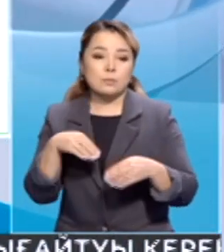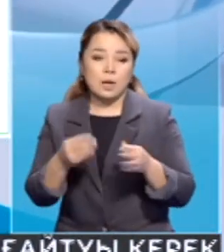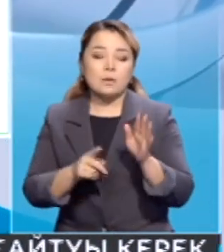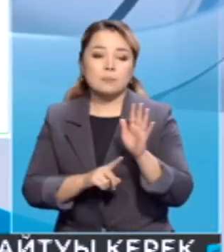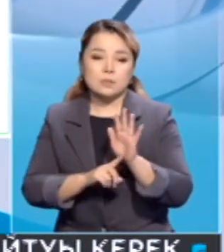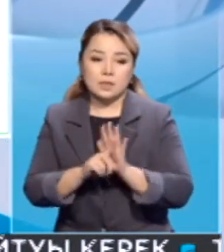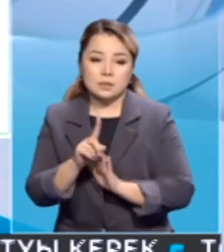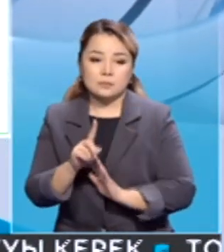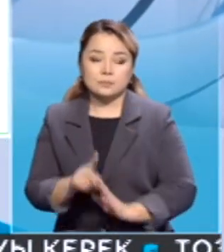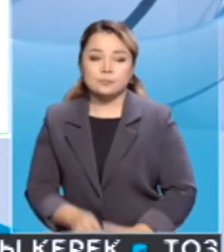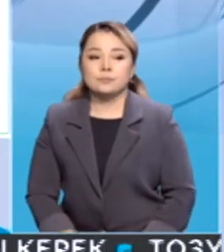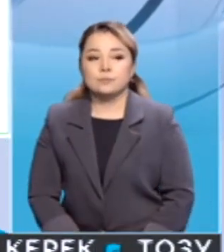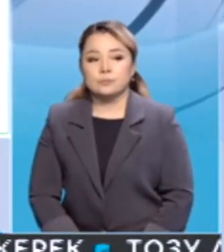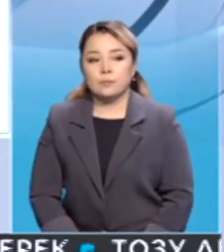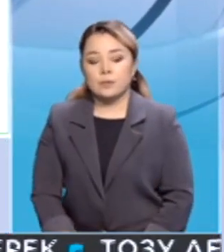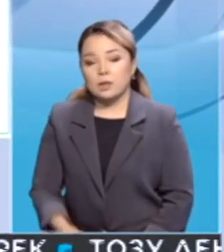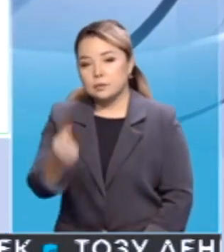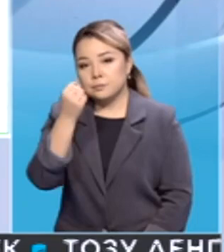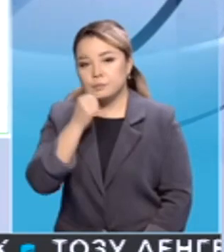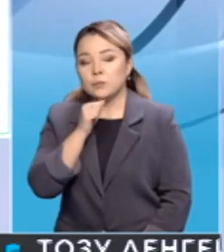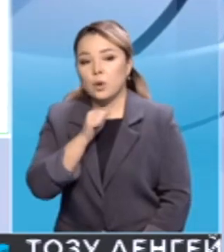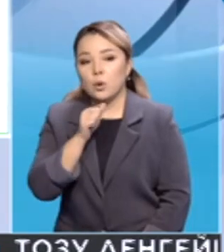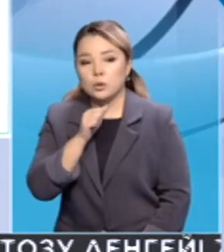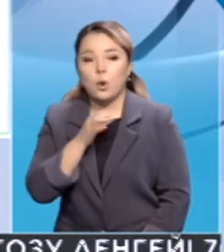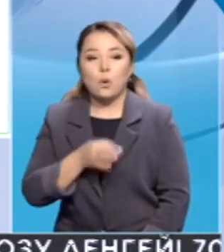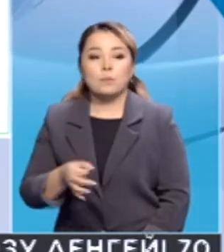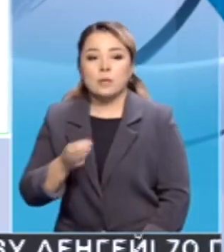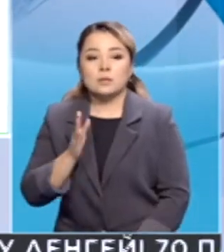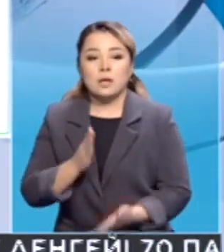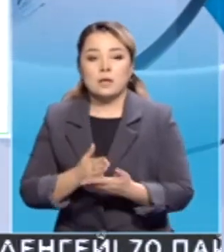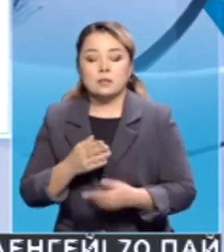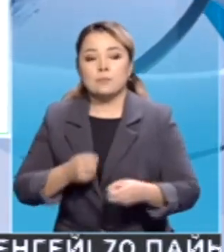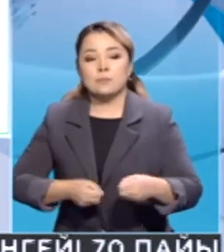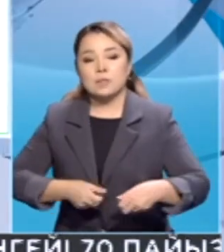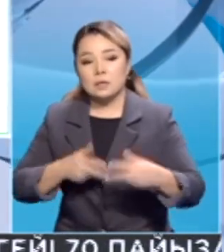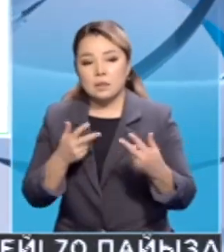Дархан. Рахмет. Қостанайдан тікелей байланысқа шыққан әріптесіміз Дәуренбек Әбдібекұлы.